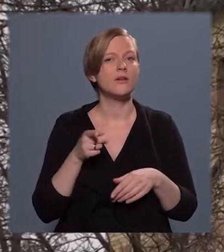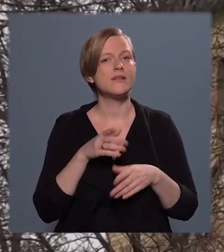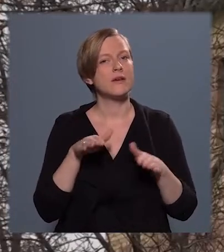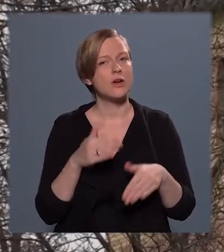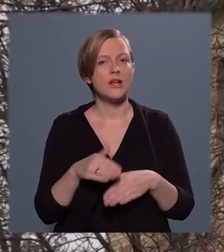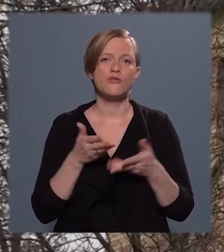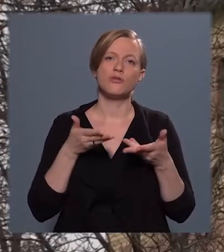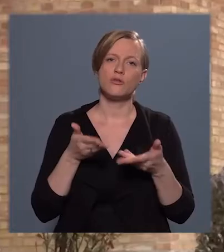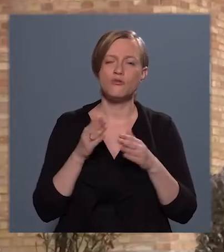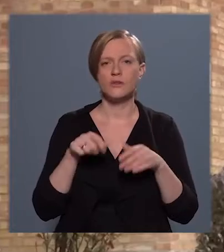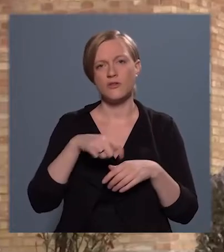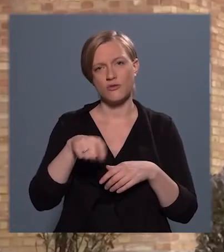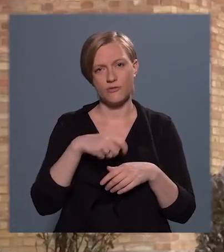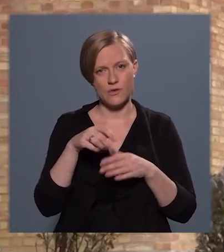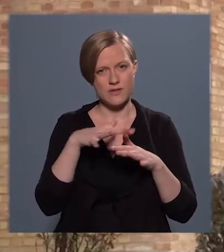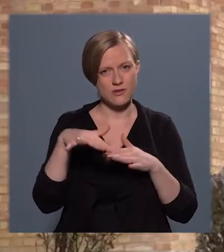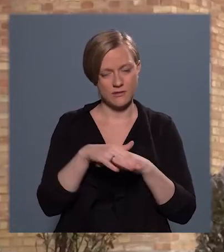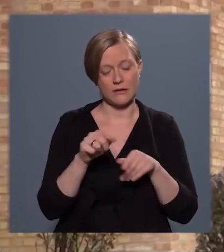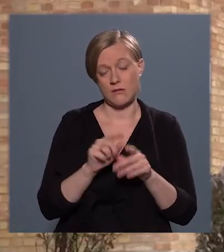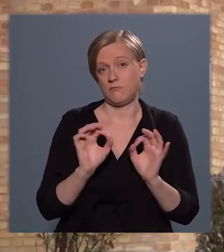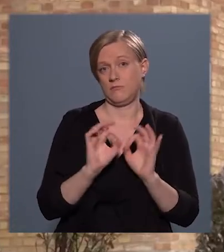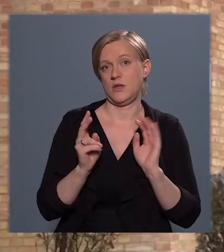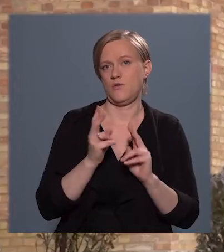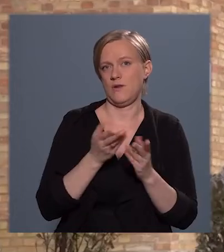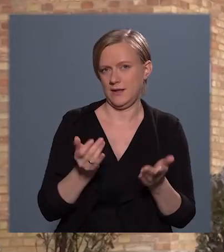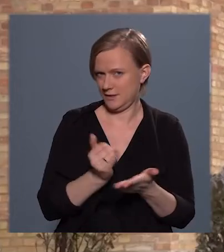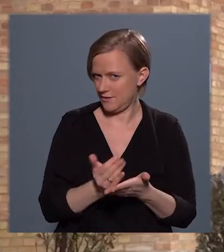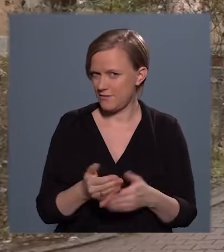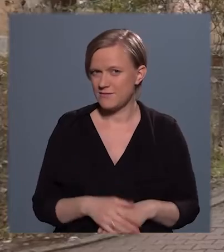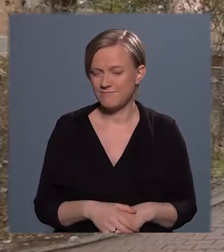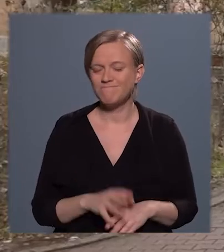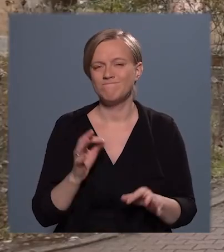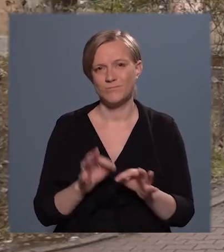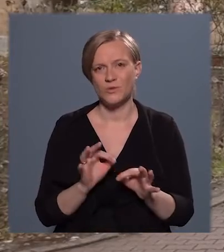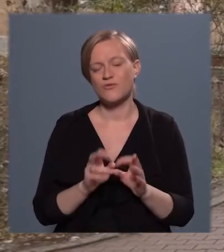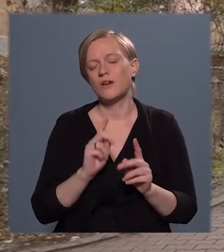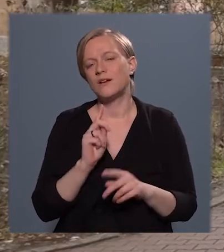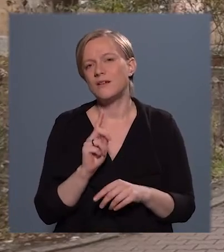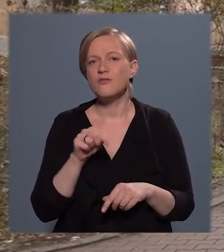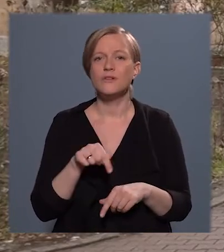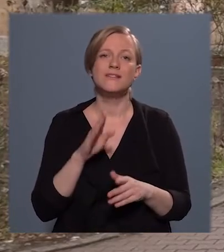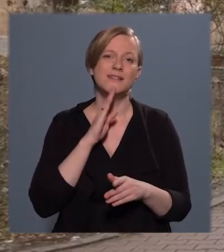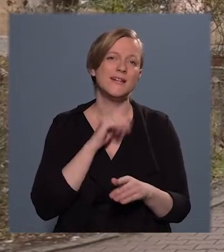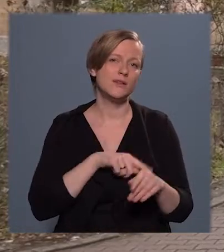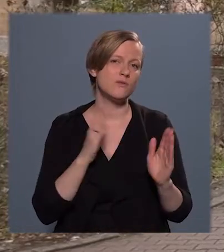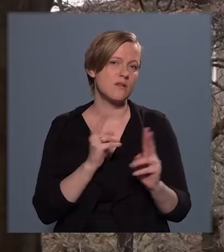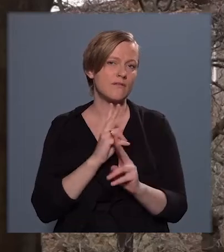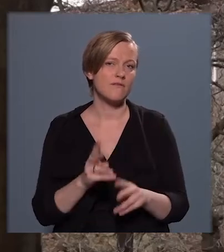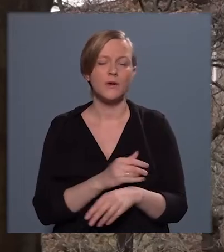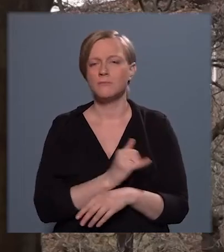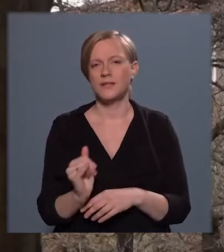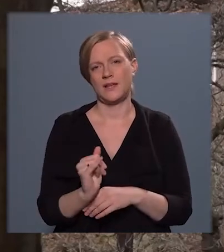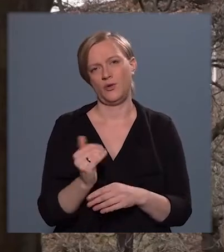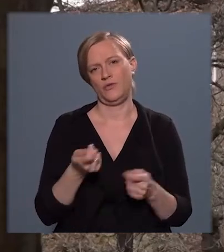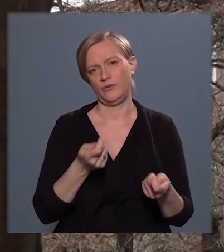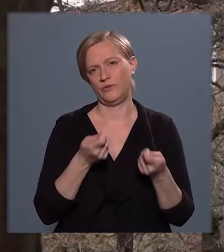sütés-főzés házatáján ez most különösen jól jöhet, igaz-e? Pontosan, ráadásul ugye téli időszak van, fűtünk mindenhol